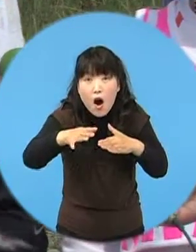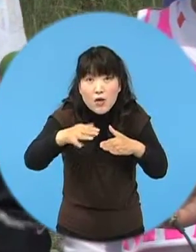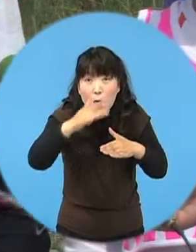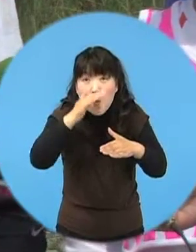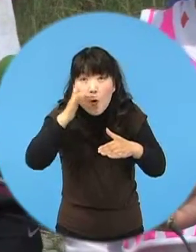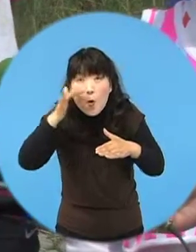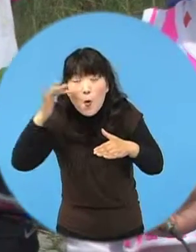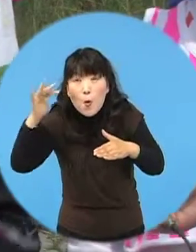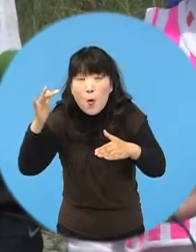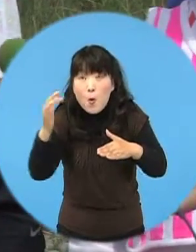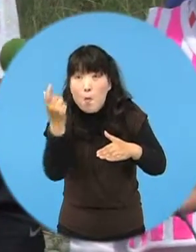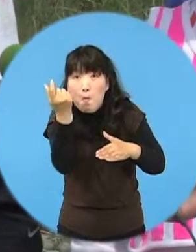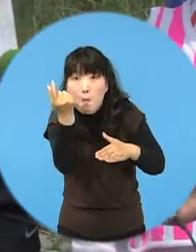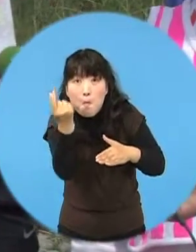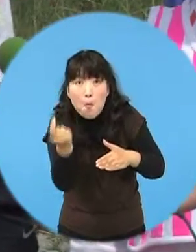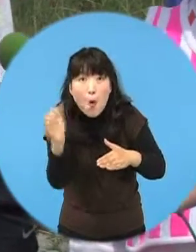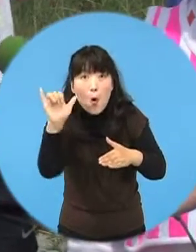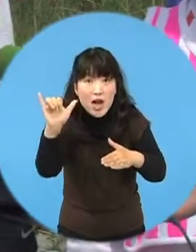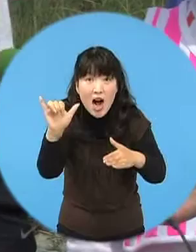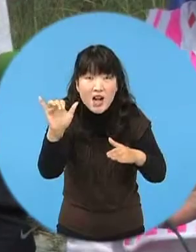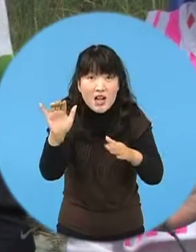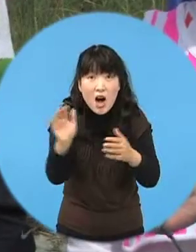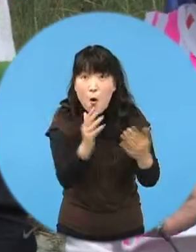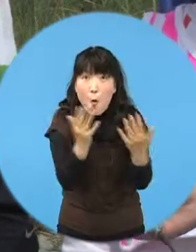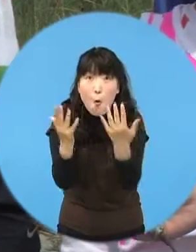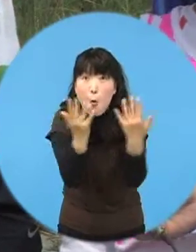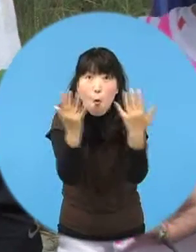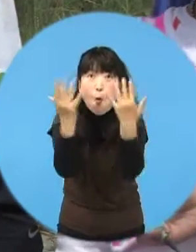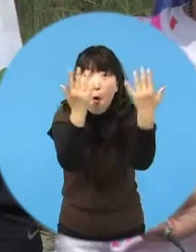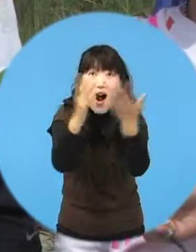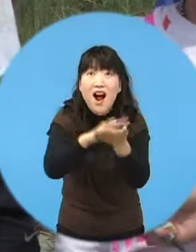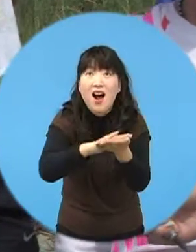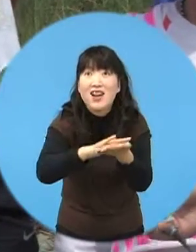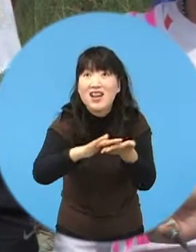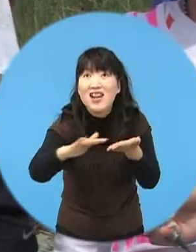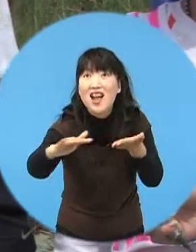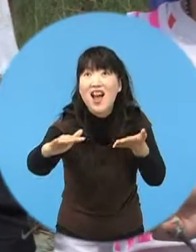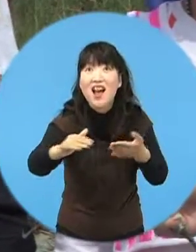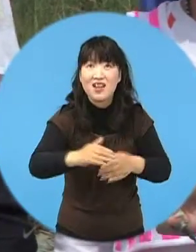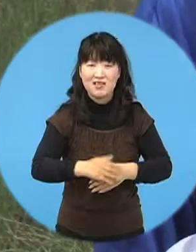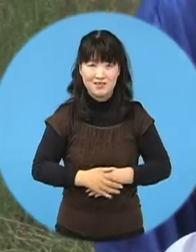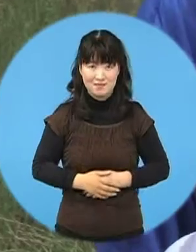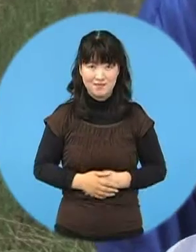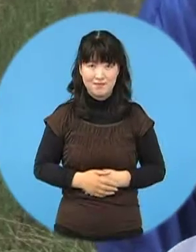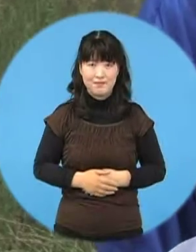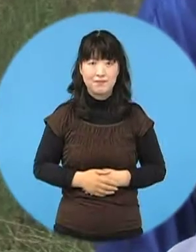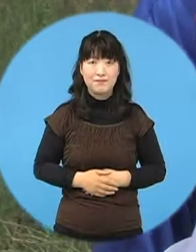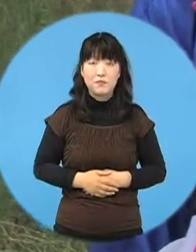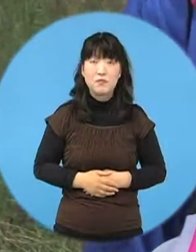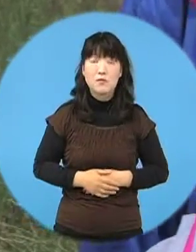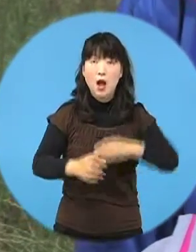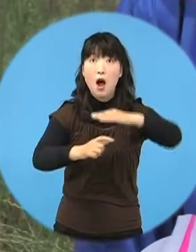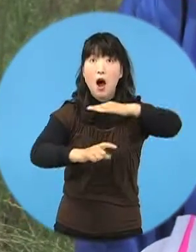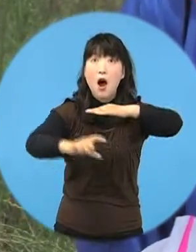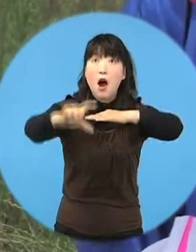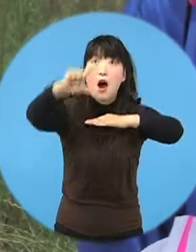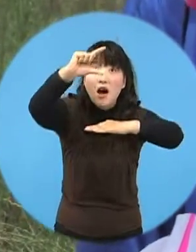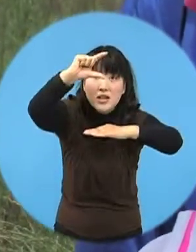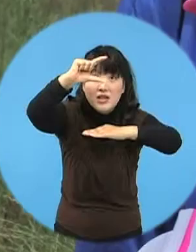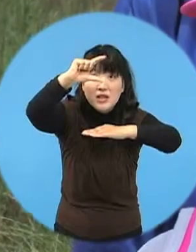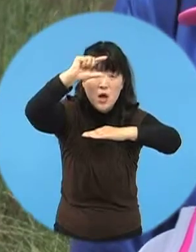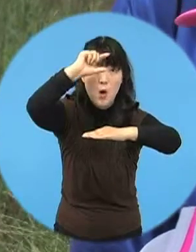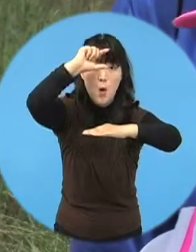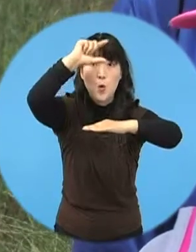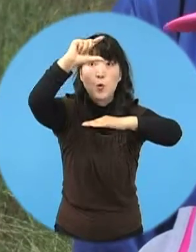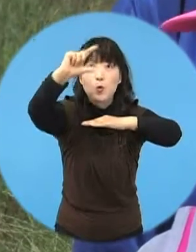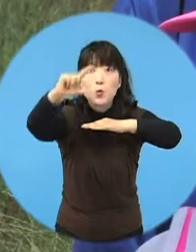にうわー、もうそれが、もやもや、もうそうですね、はい、 ここはもう朝日から夕日まで